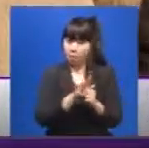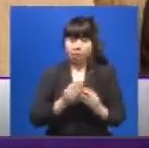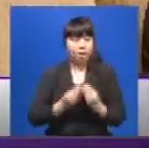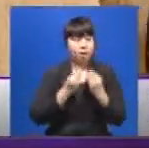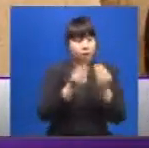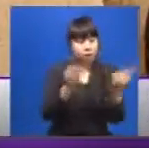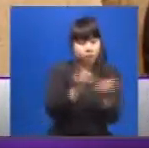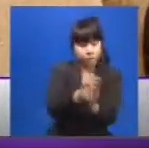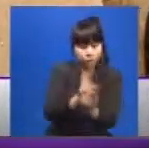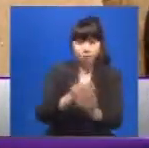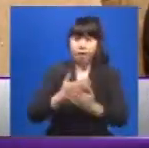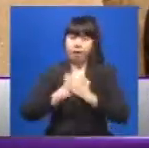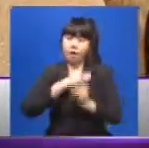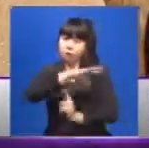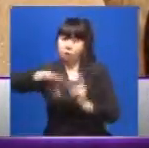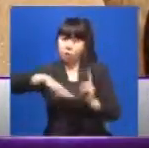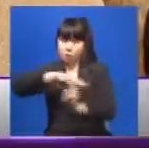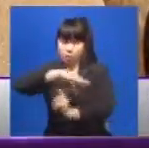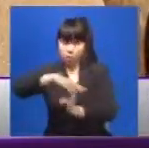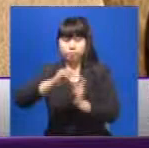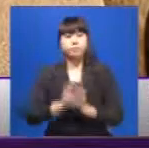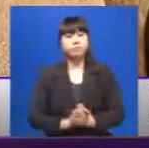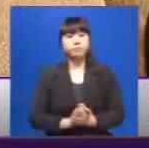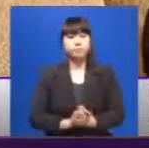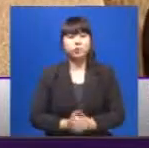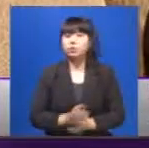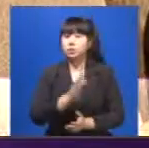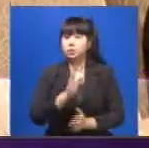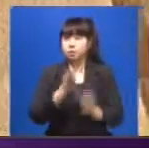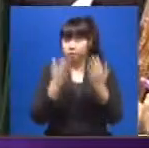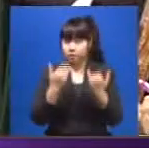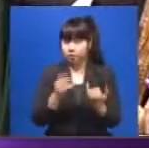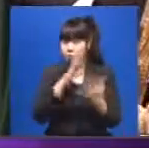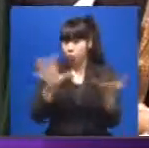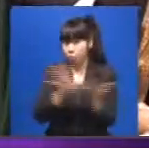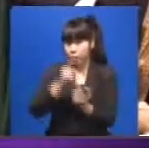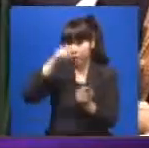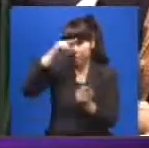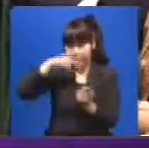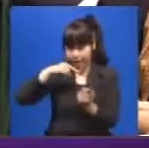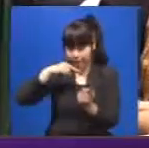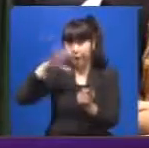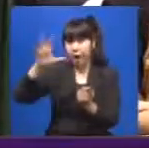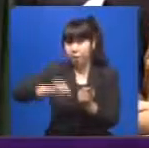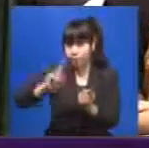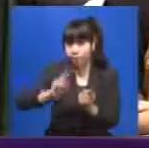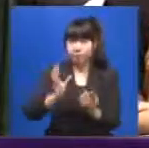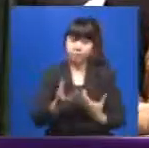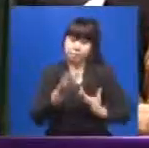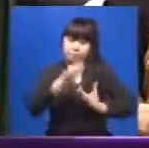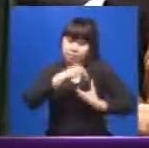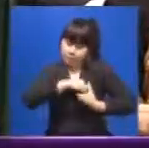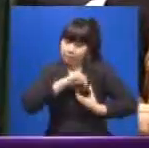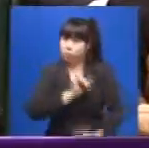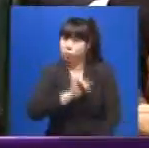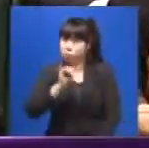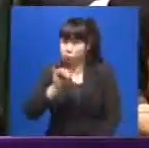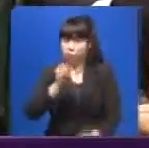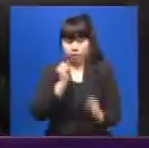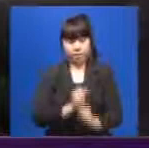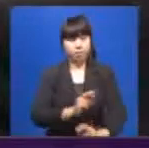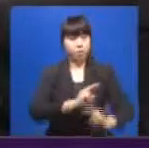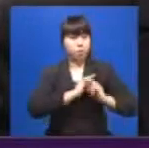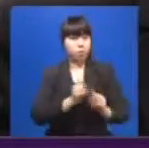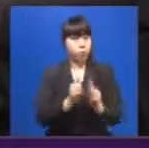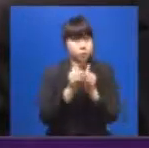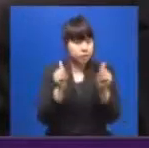สละเพื่อส่วนรวมรักษ์สิ่งแวดล้อมนอกจากนี้หากนำส่วนดีของวัฒนธรรมไทยมาใช้โดยทุกคนยึดมั่นความถูกต้องและทำหน้าที่